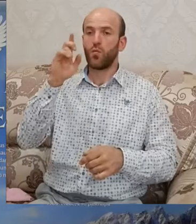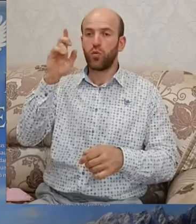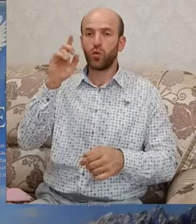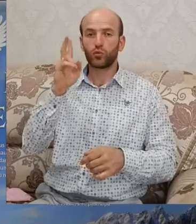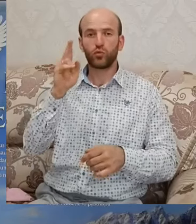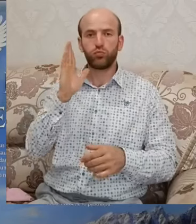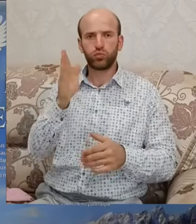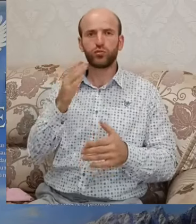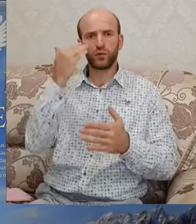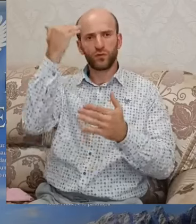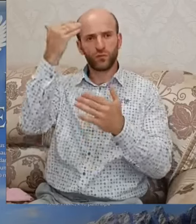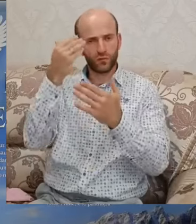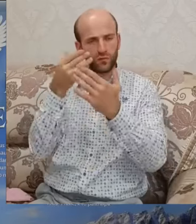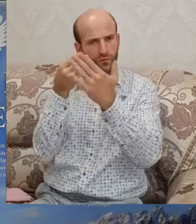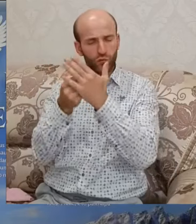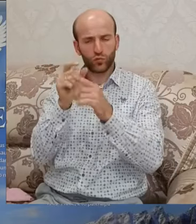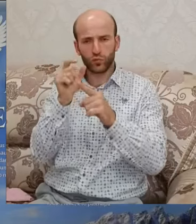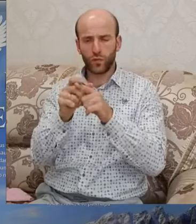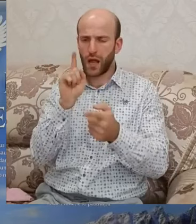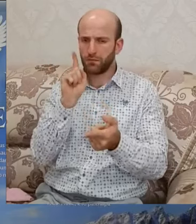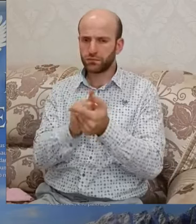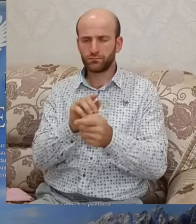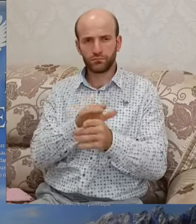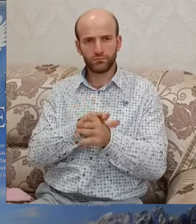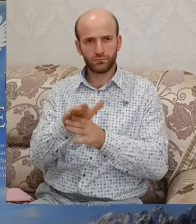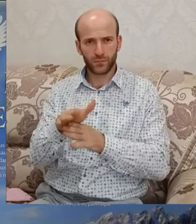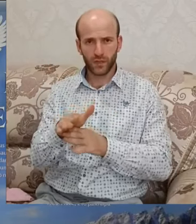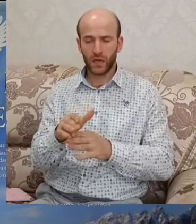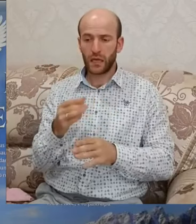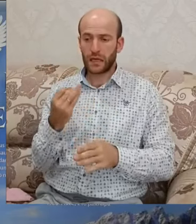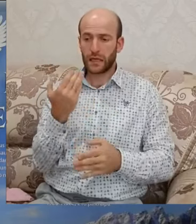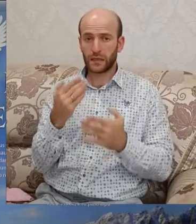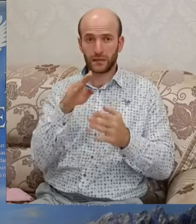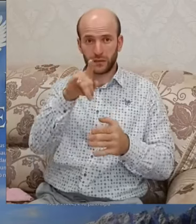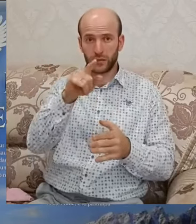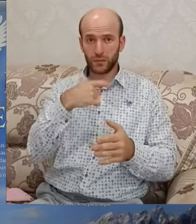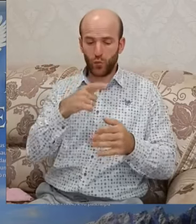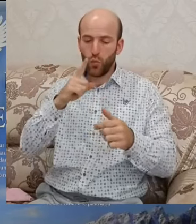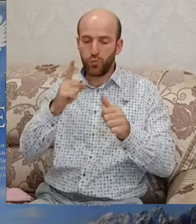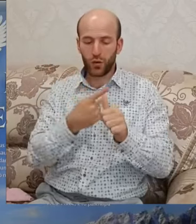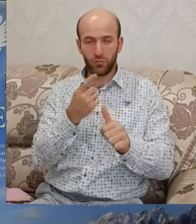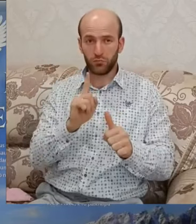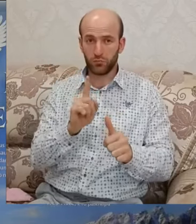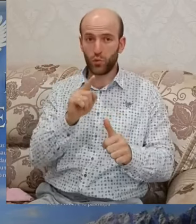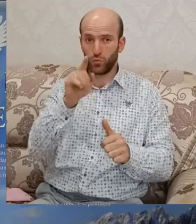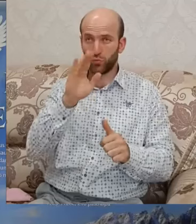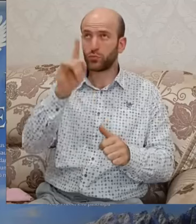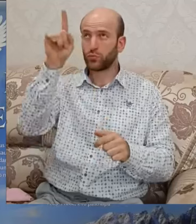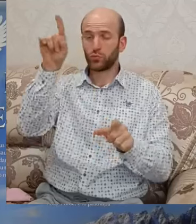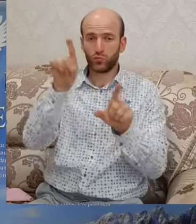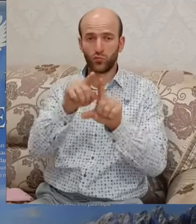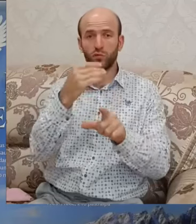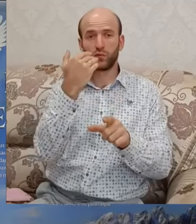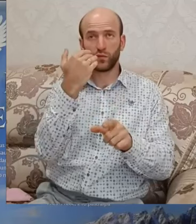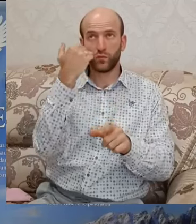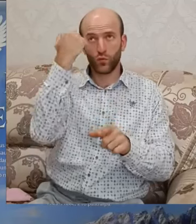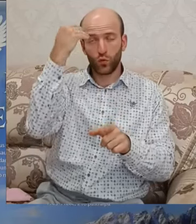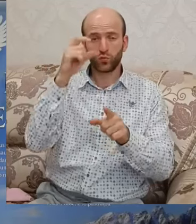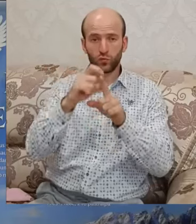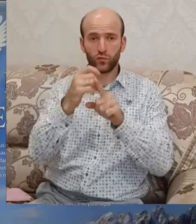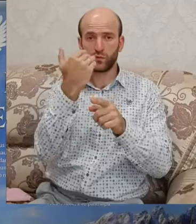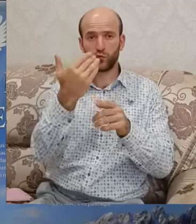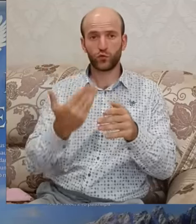tau reikia? Что Paprastos тебе нужно? Širdies. Это простого сердца. Kuri gali priimti